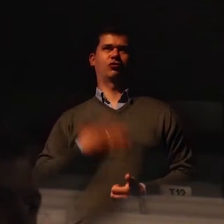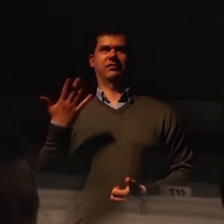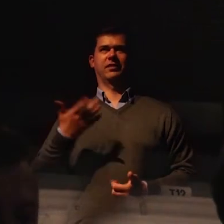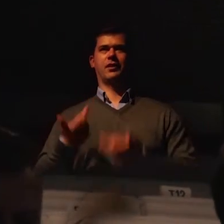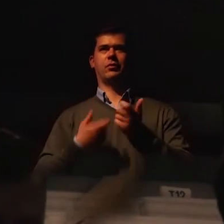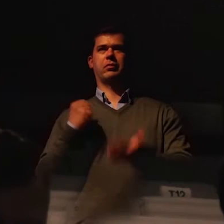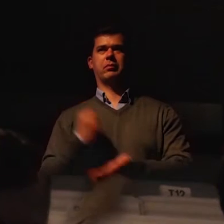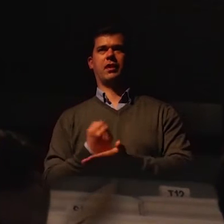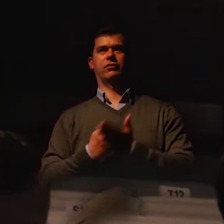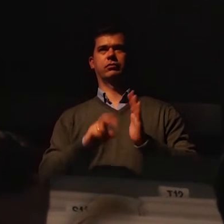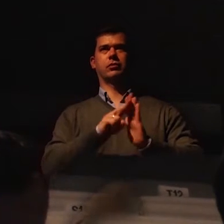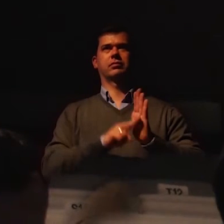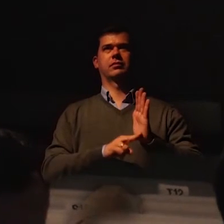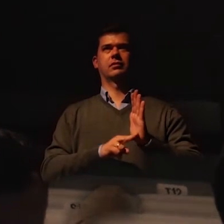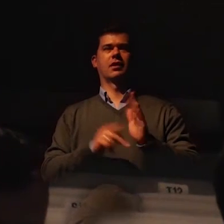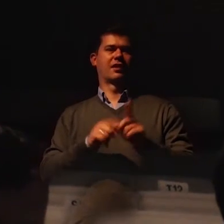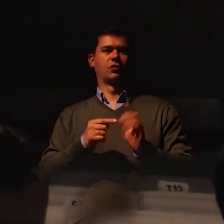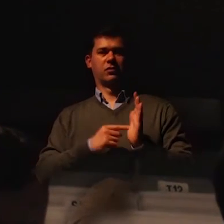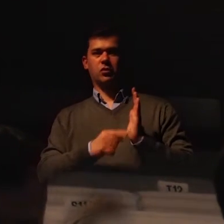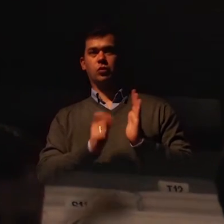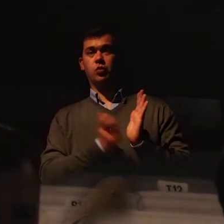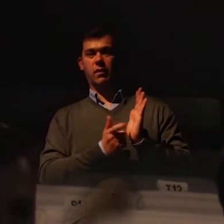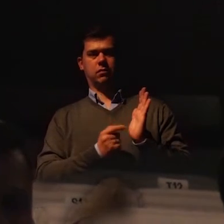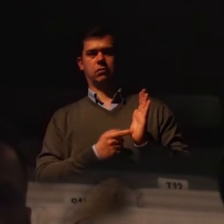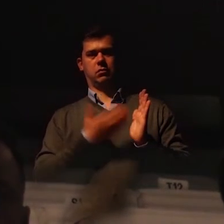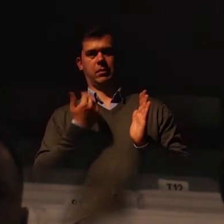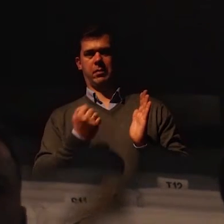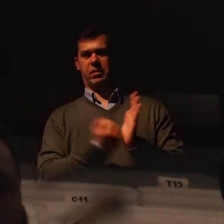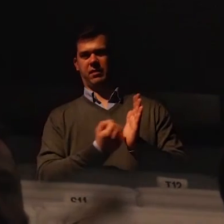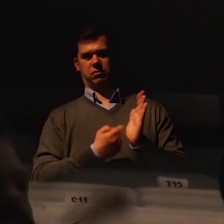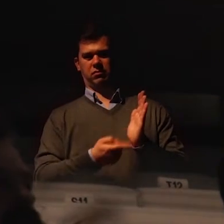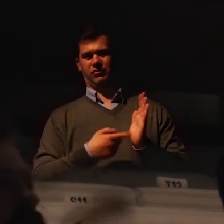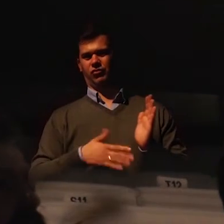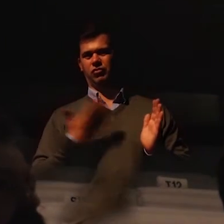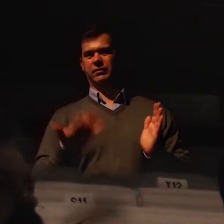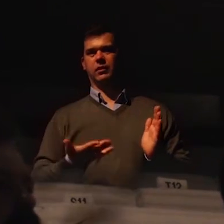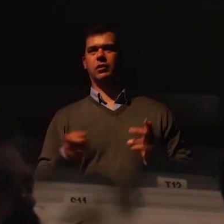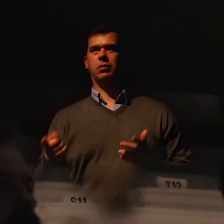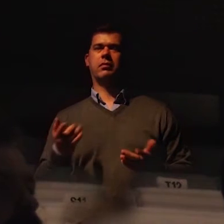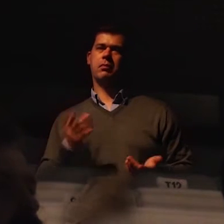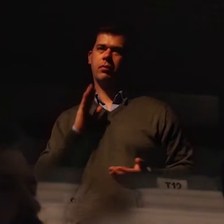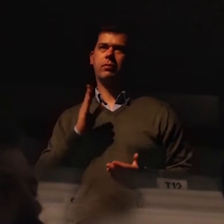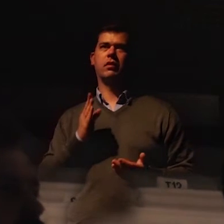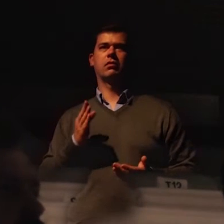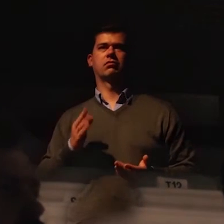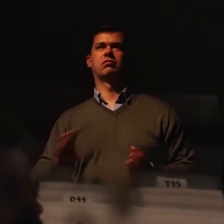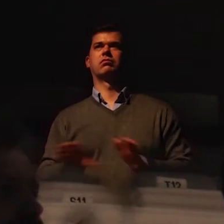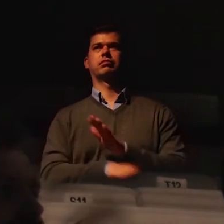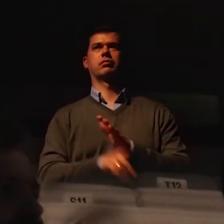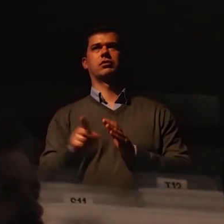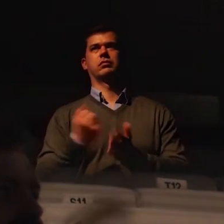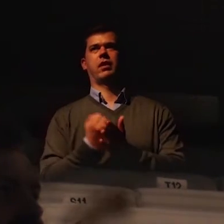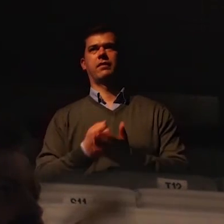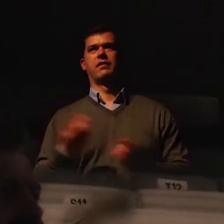prawne i pojęcia które nie znają oparcia w prawie były proponowane jako kwestia załatwienia No fundamentalnej rzeczy i też